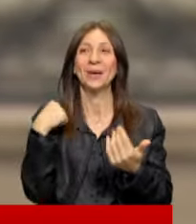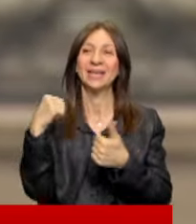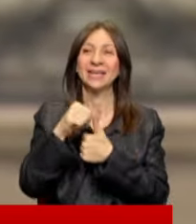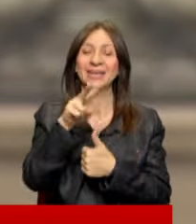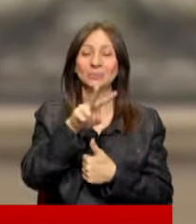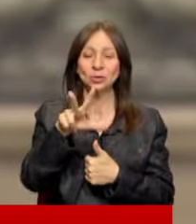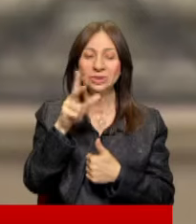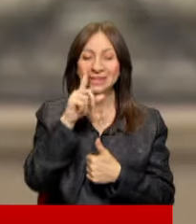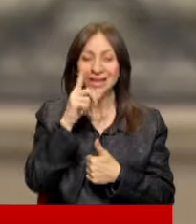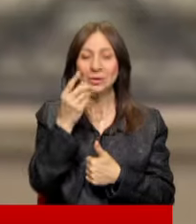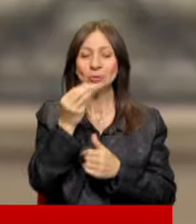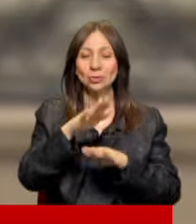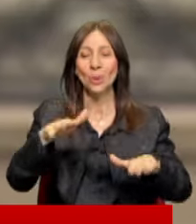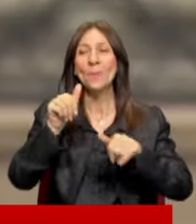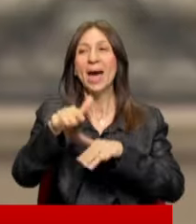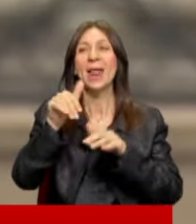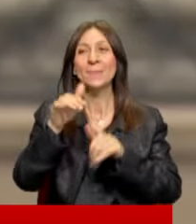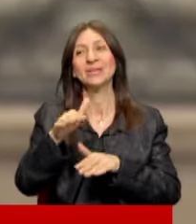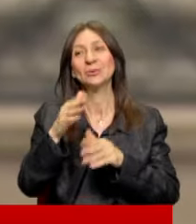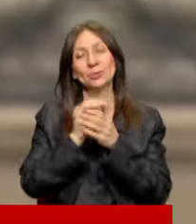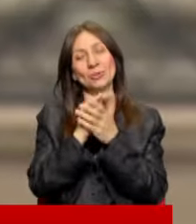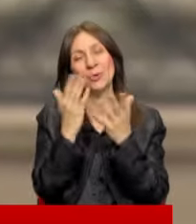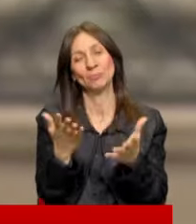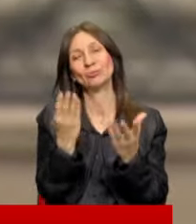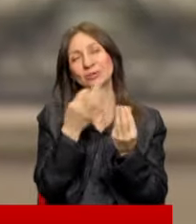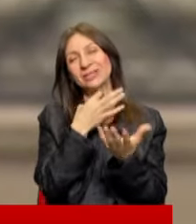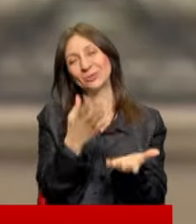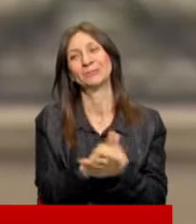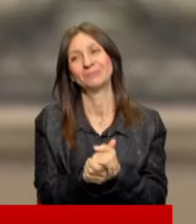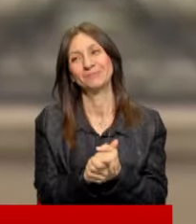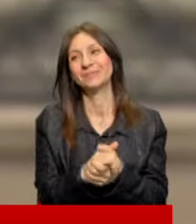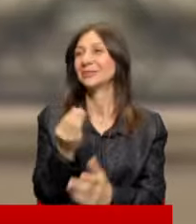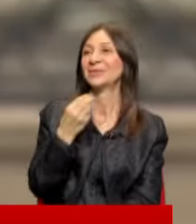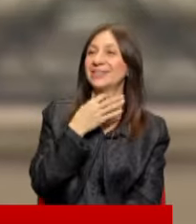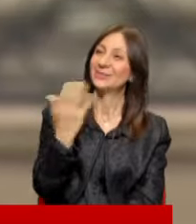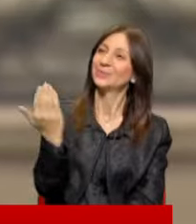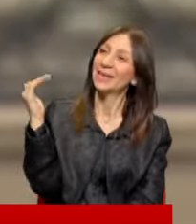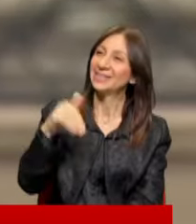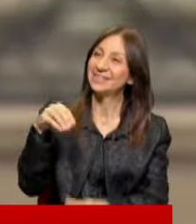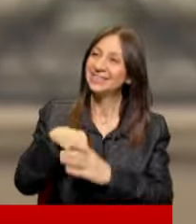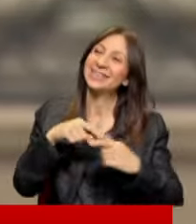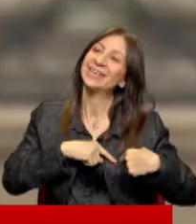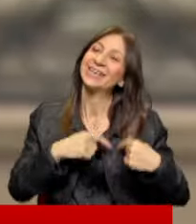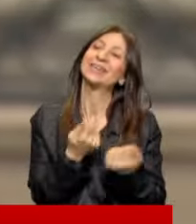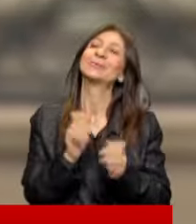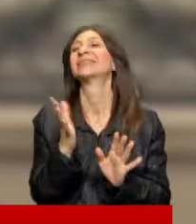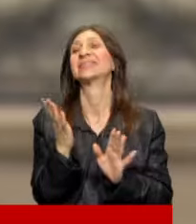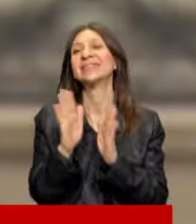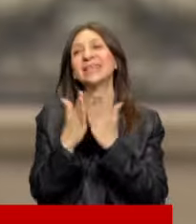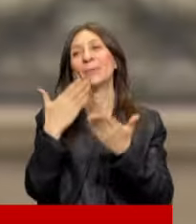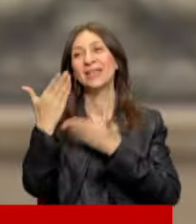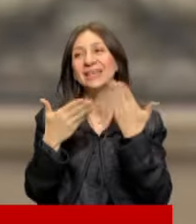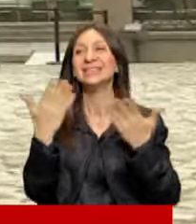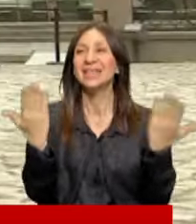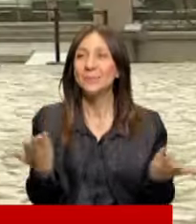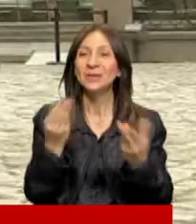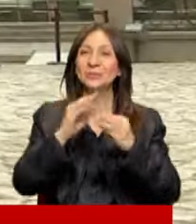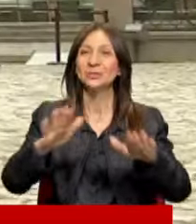23 Nisan Ulusal Egemenlik ve Çocuk Bayramımızı kutluyorum. Çok teşekkür ediyorum. Çok teşekkür ederim ben de. Kırmadınız, geldiniz. Hem kitabı anlattınız